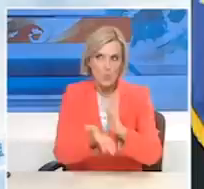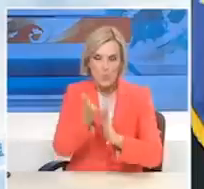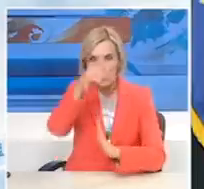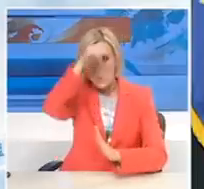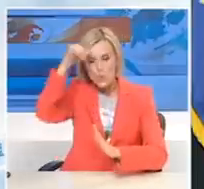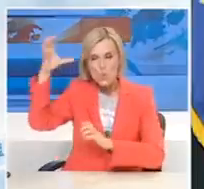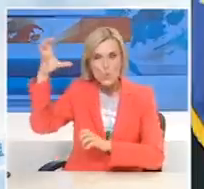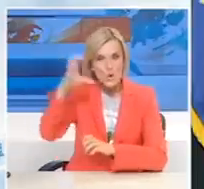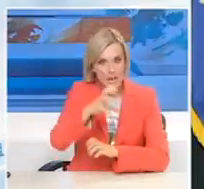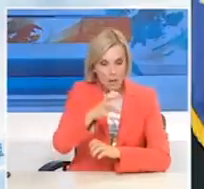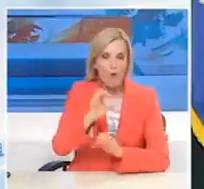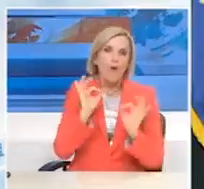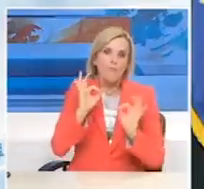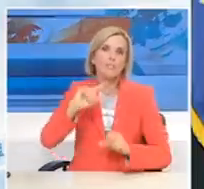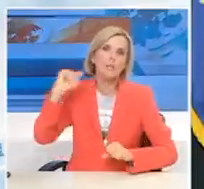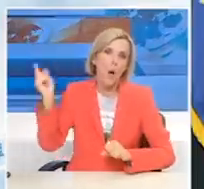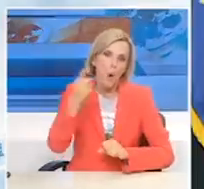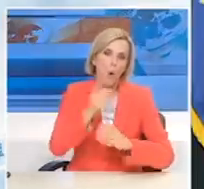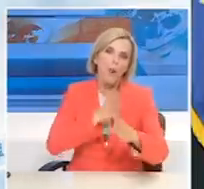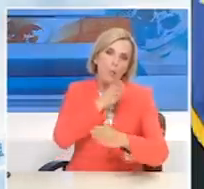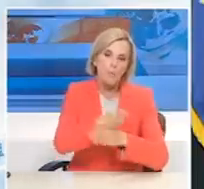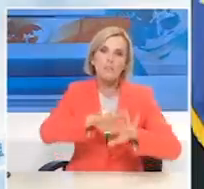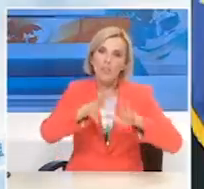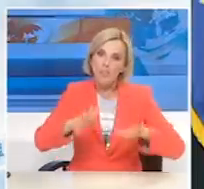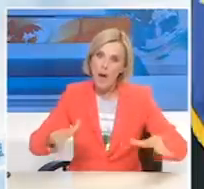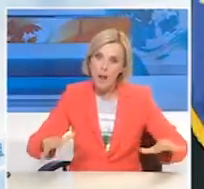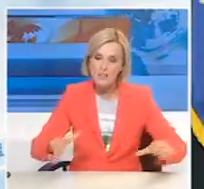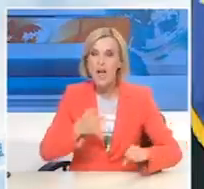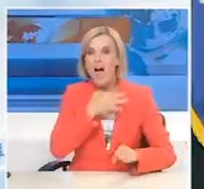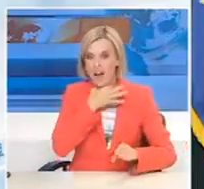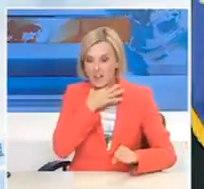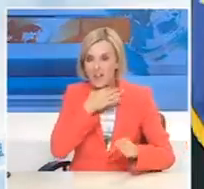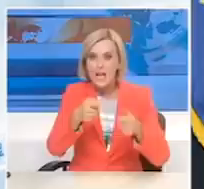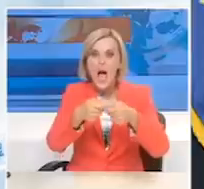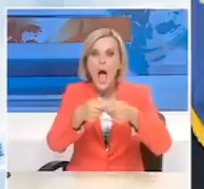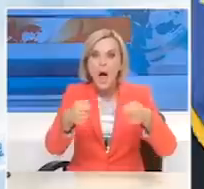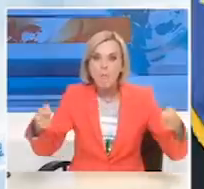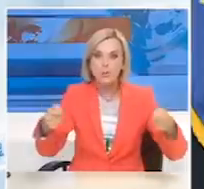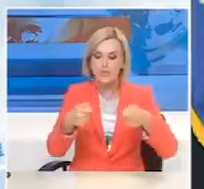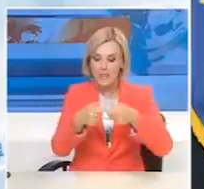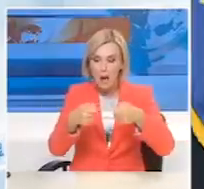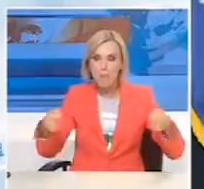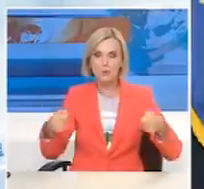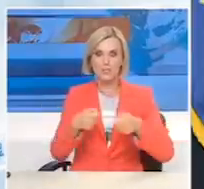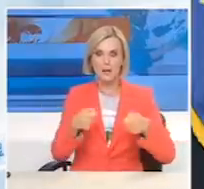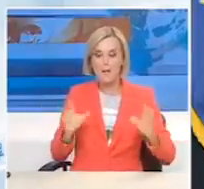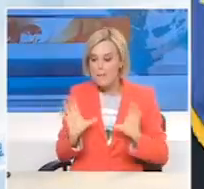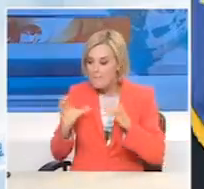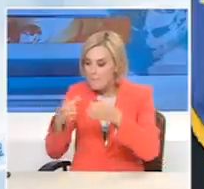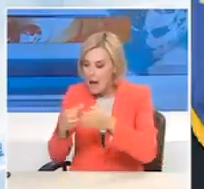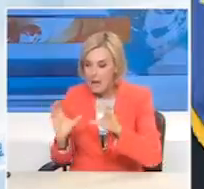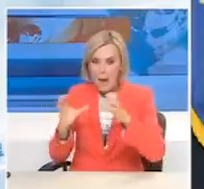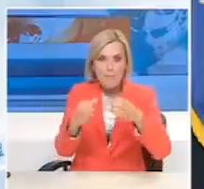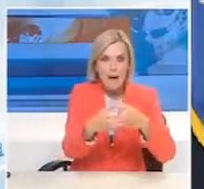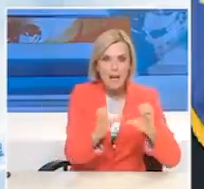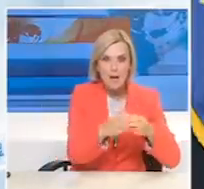πάνε σε παραλίες, κάτι απολύτως φυσιολογικό. Πρέπει να υπενθυμίσουμε την ανάγκη τήρησης των αποστάσεων ανάμεσα στις διαφορετικές παρέες και στους